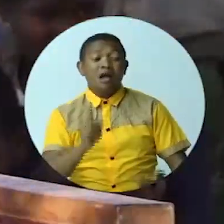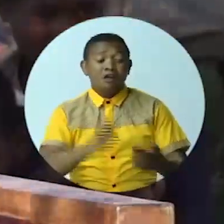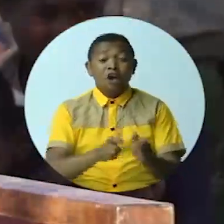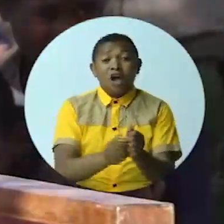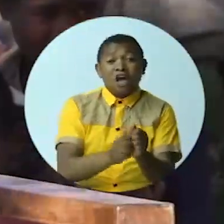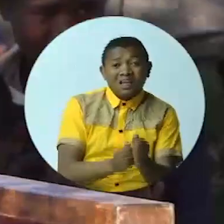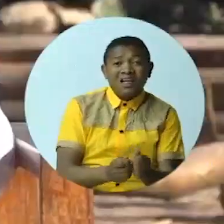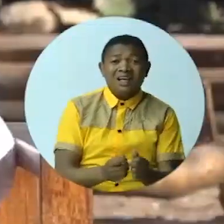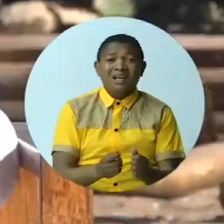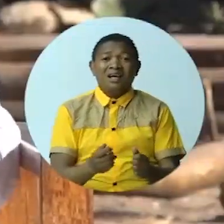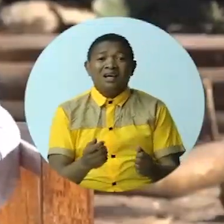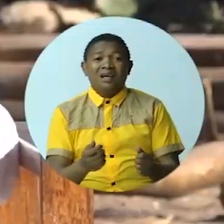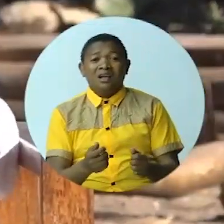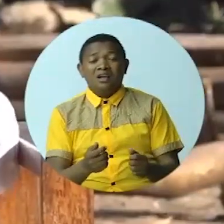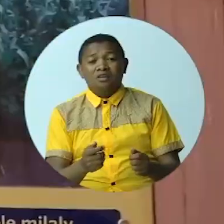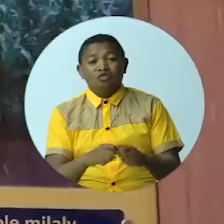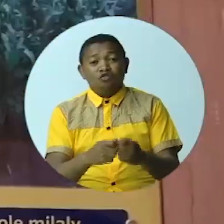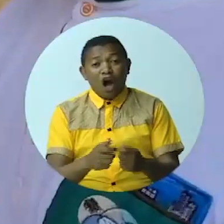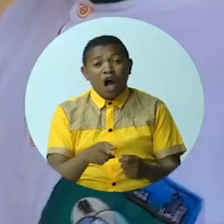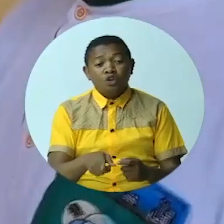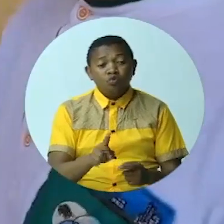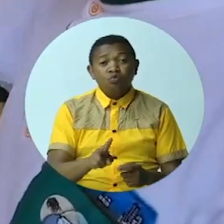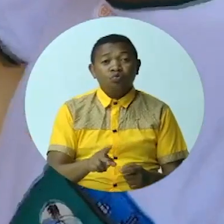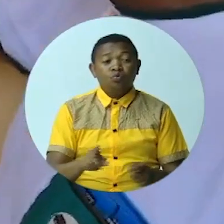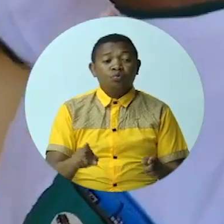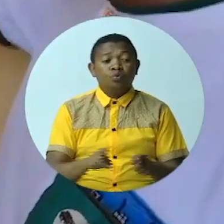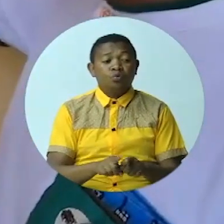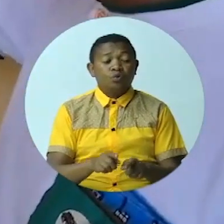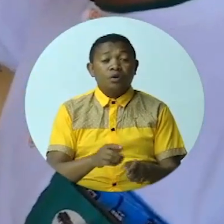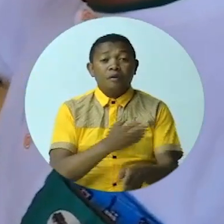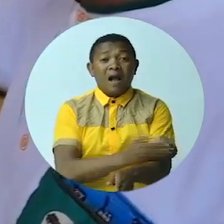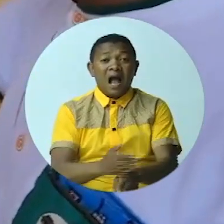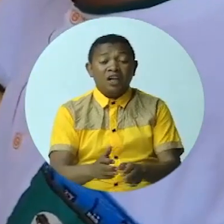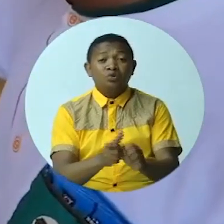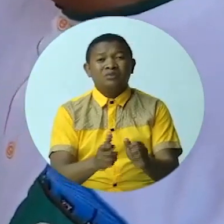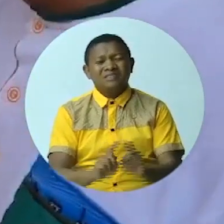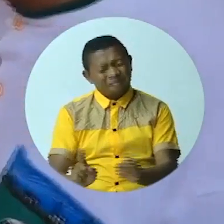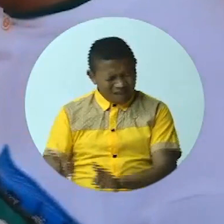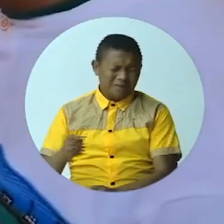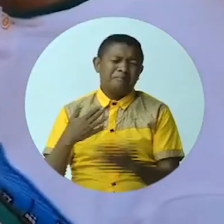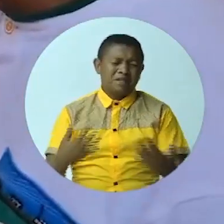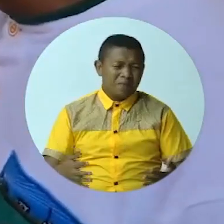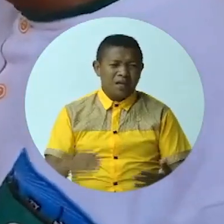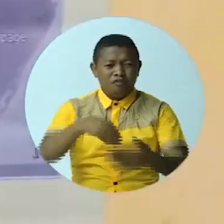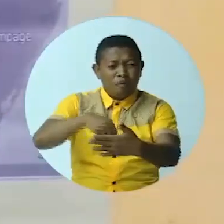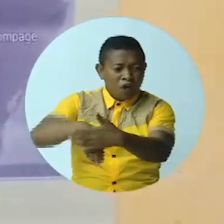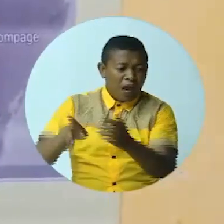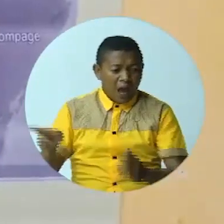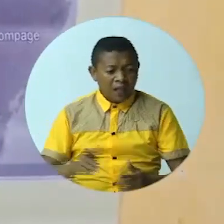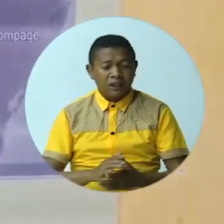voanjo manga mangahazo sy ny sisa tsy voatanisa tany mamokatra aty